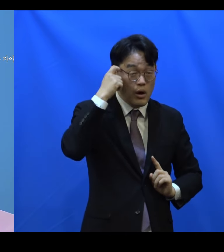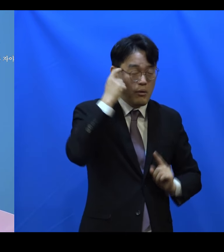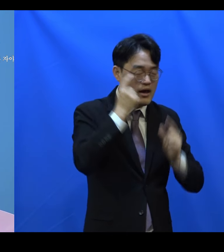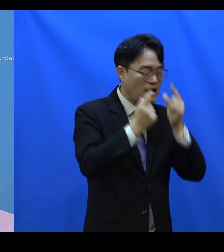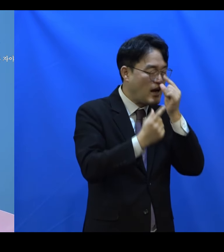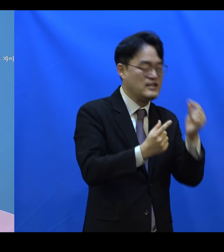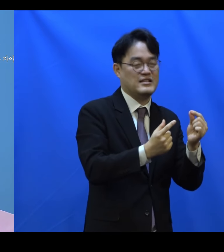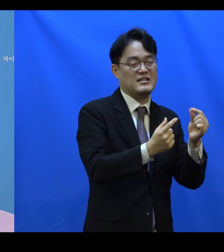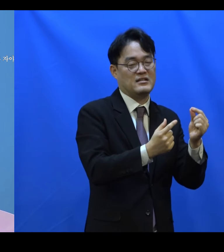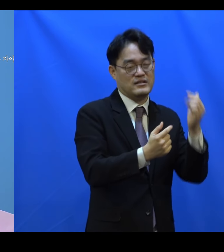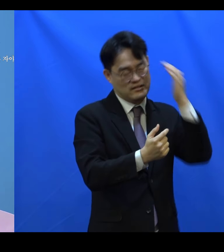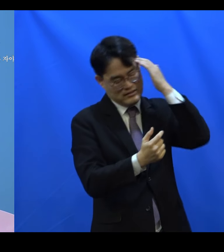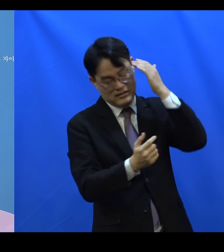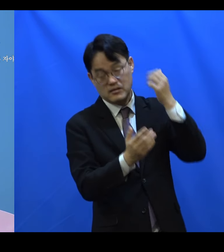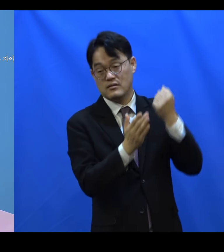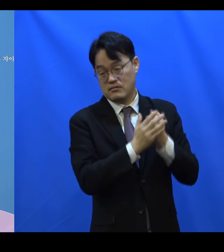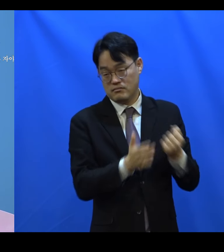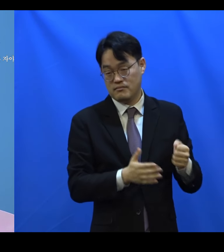있다.